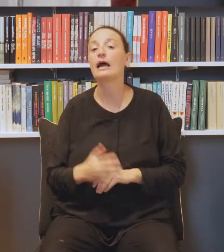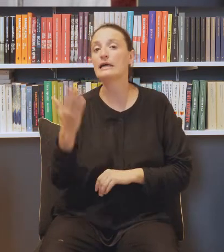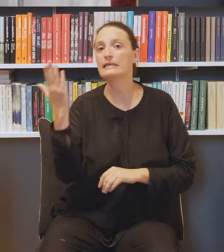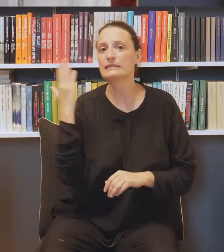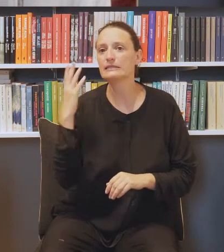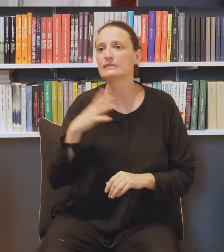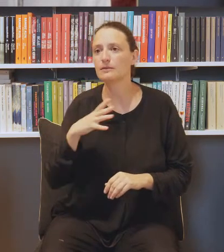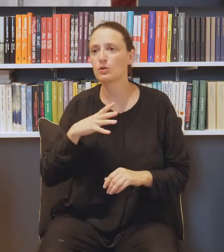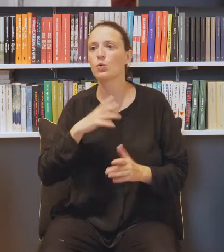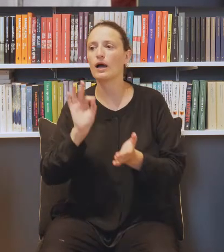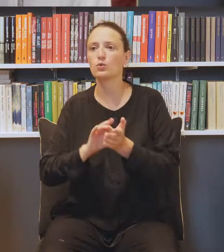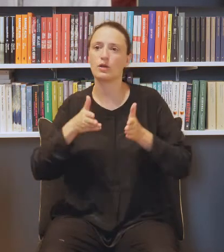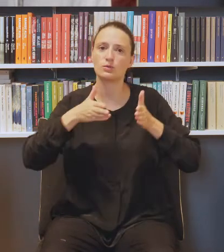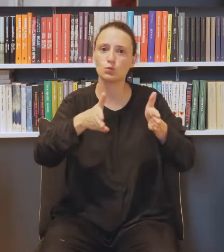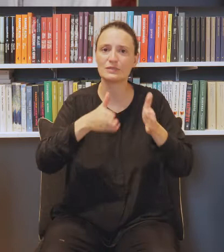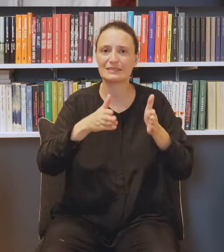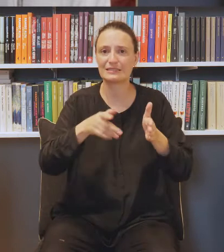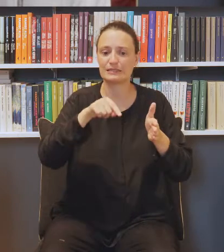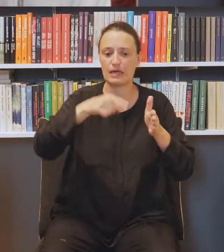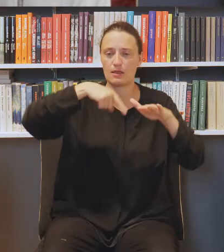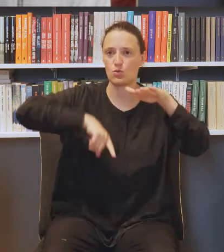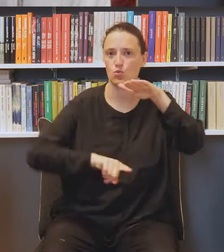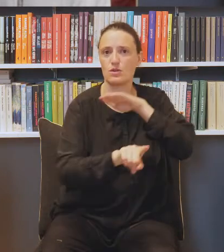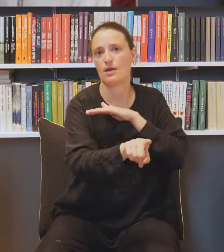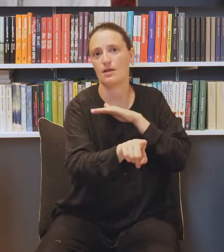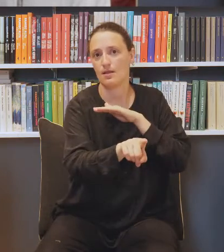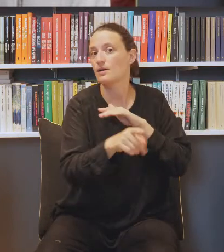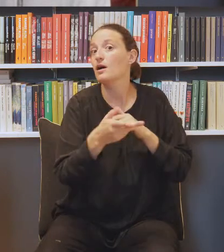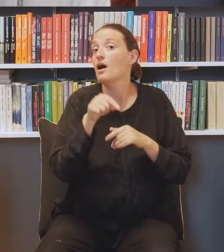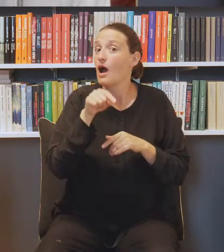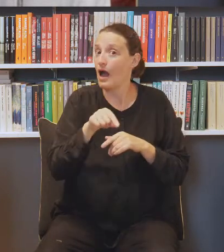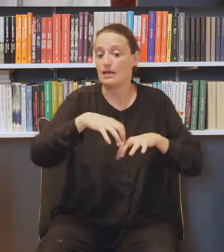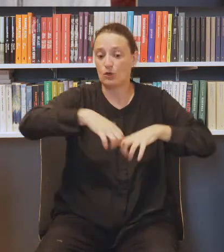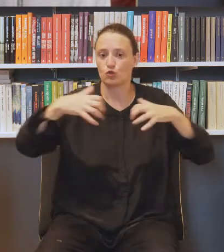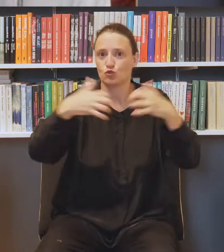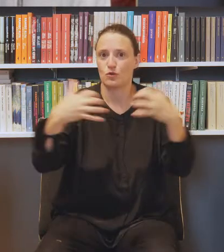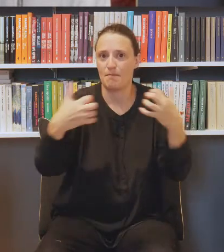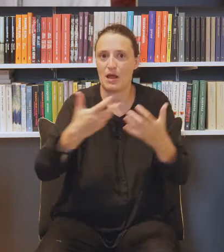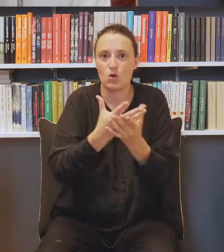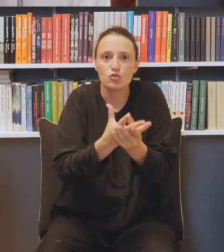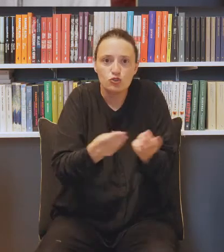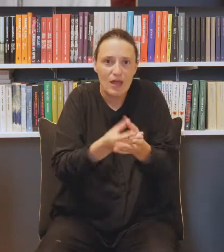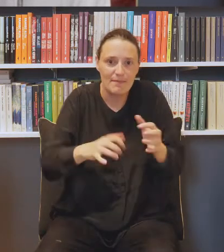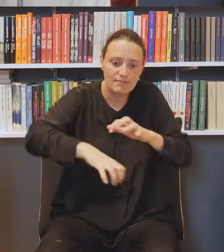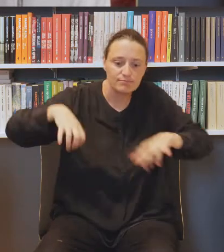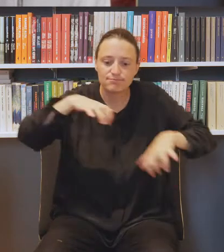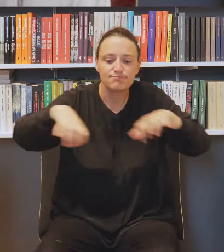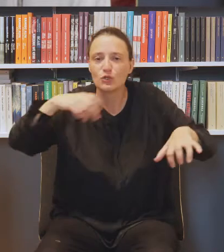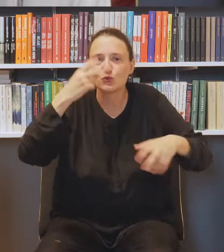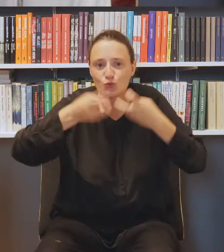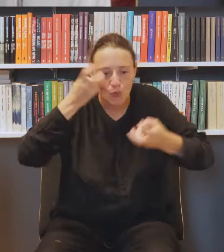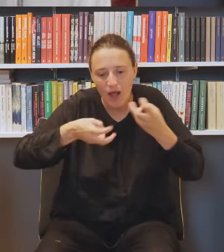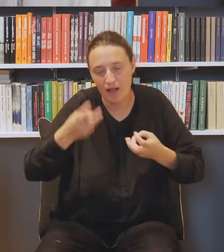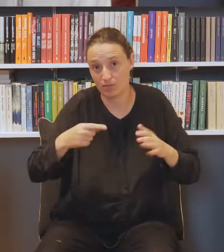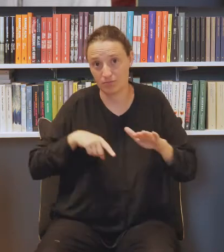i rozkopali całą tą ulicę. No i tunelu nie znaleźli niestety, ale rozkopali. No i tam chyba to jednak była